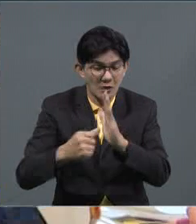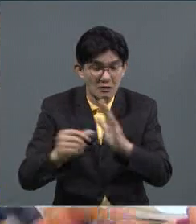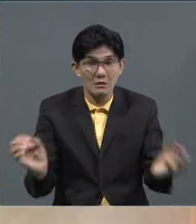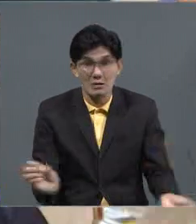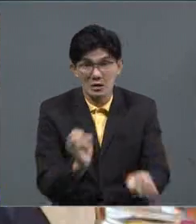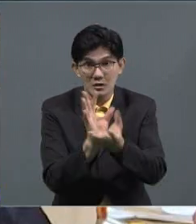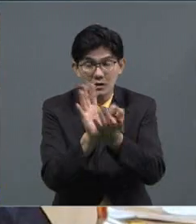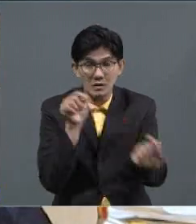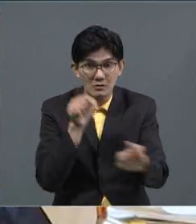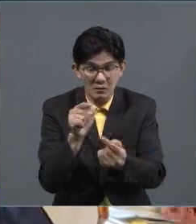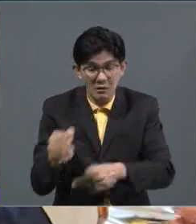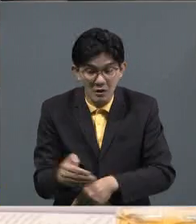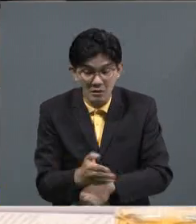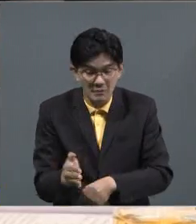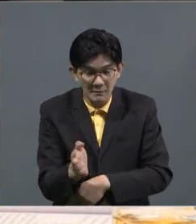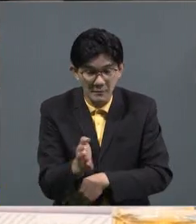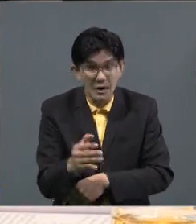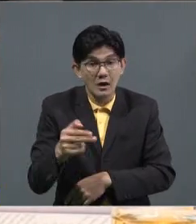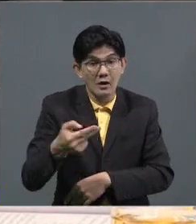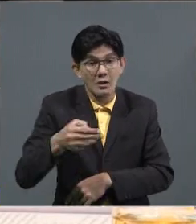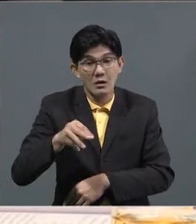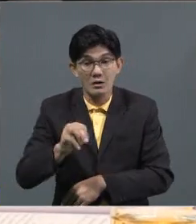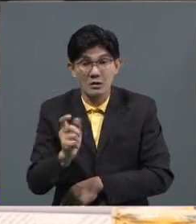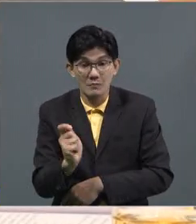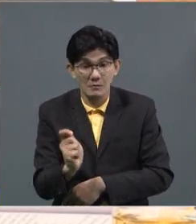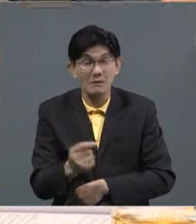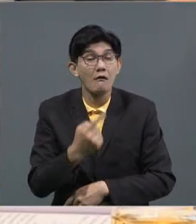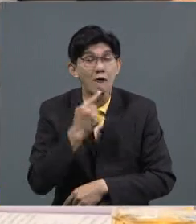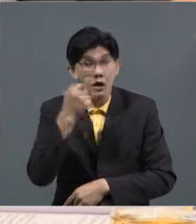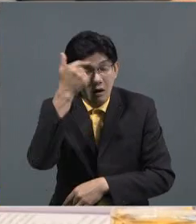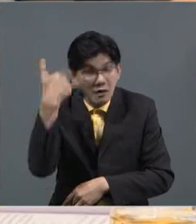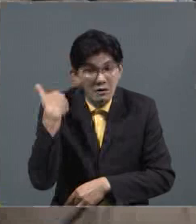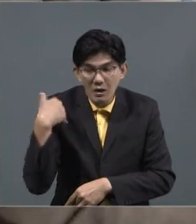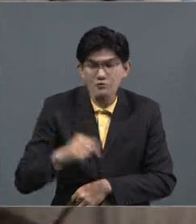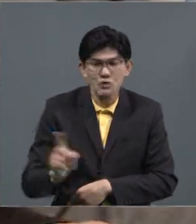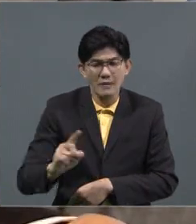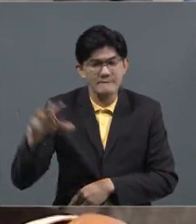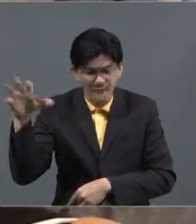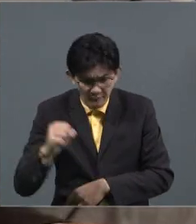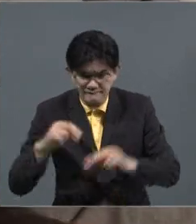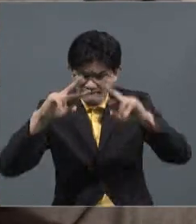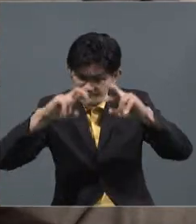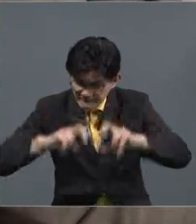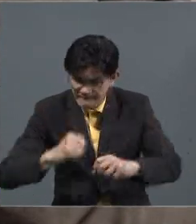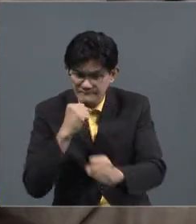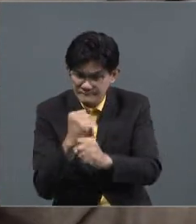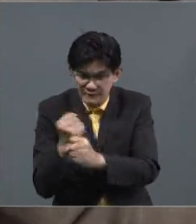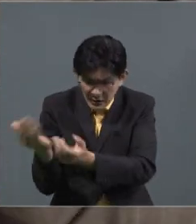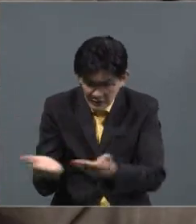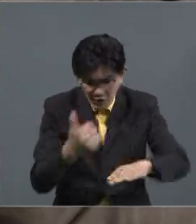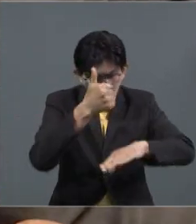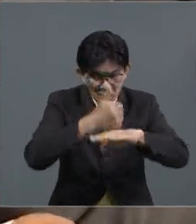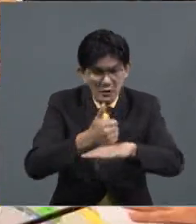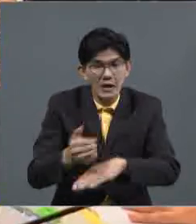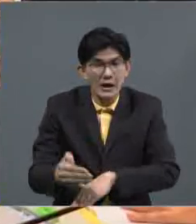ระทบจากการนำเข้าปลาหมอคางดำเพื่อการวิจัยและพัฒนาสายพันธุ์ในราชอาณาจักรไทยเขาประชุมกันแล้วก็เชิญอธิบดีกรมประมงเข้าม